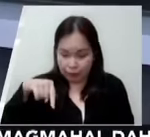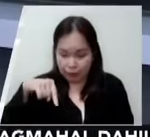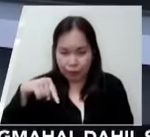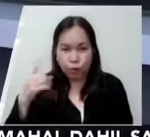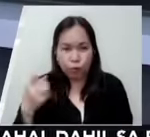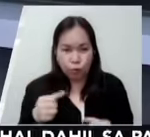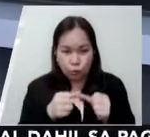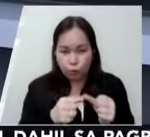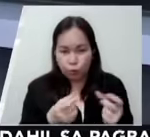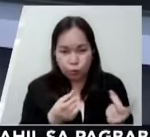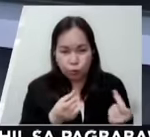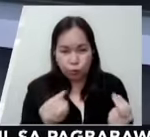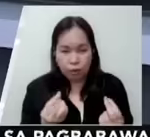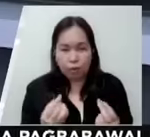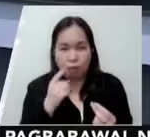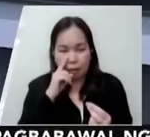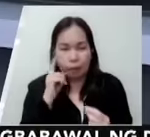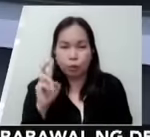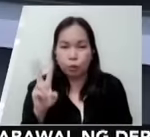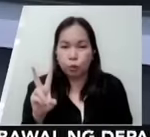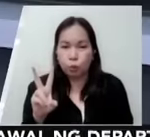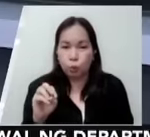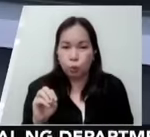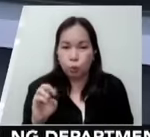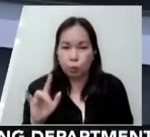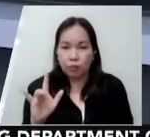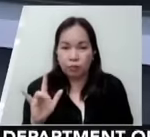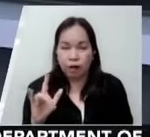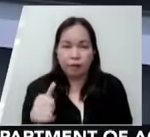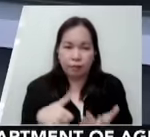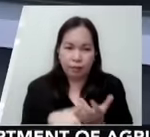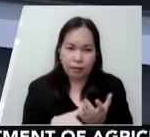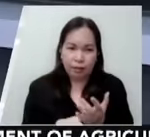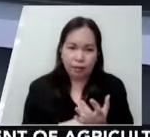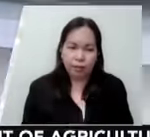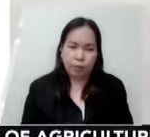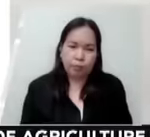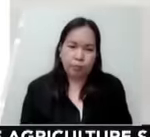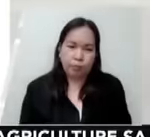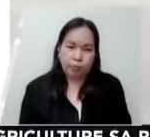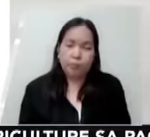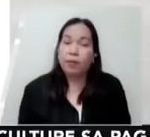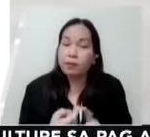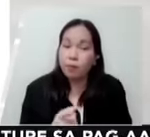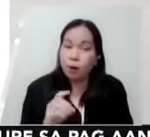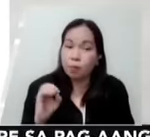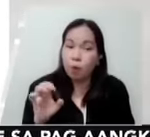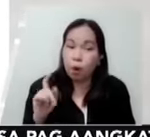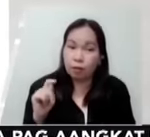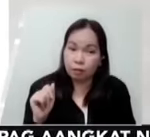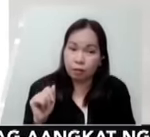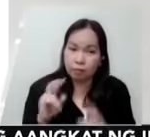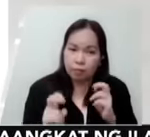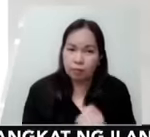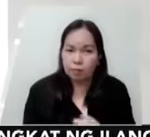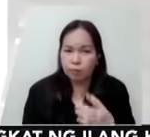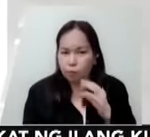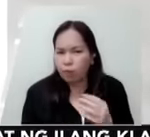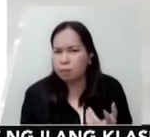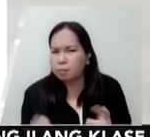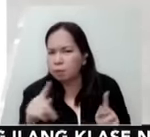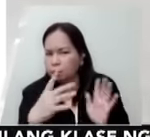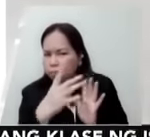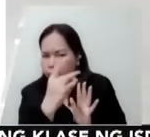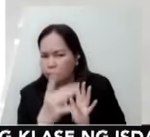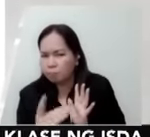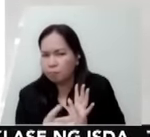elections base sa pinakahuling tugon ng masa survey ng Okta Research. Pinapili ng Okta Research ang mga respondent ng